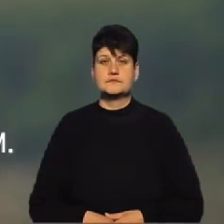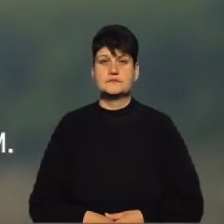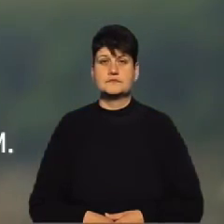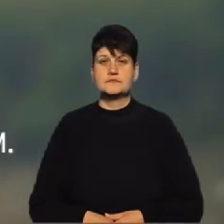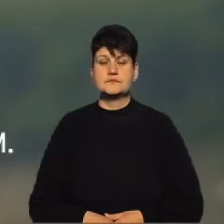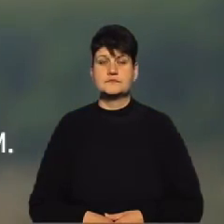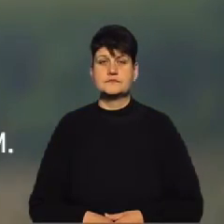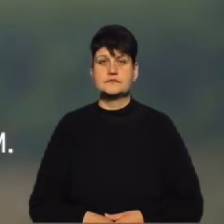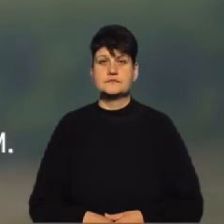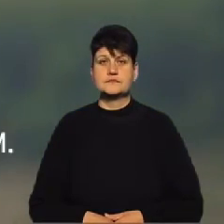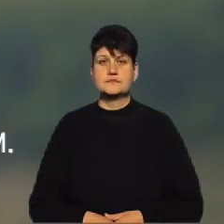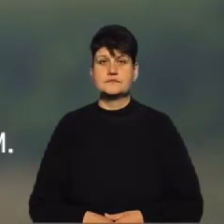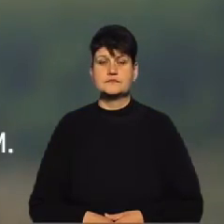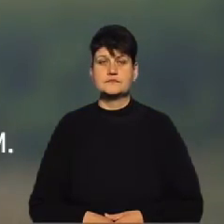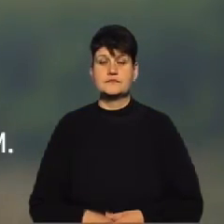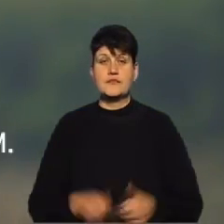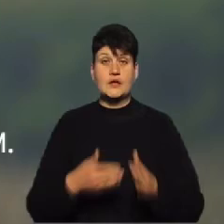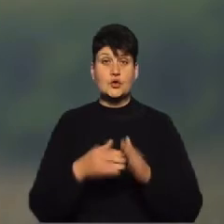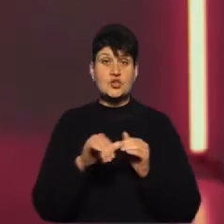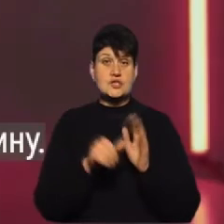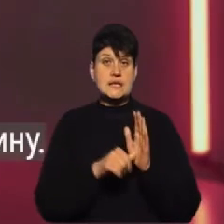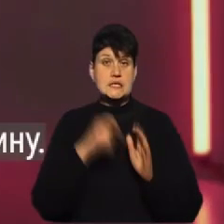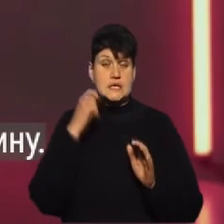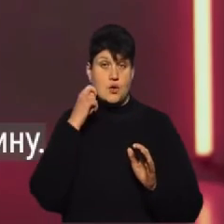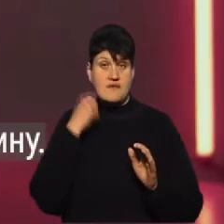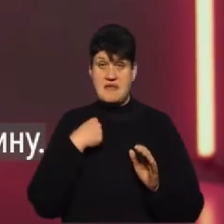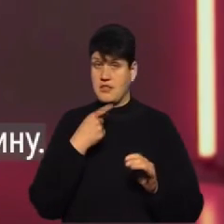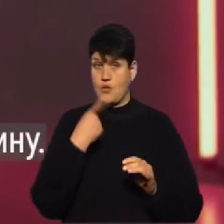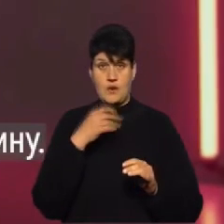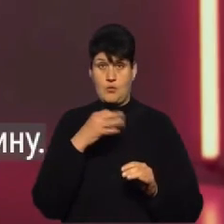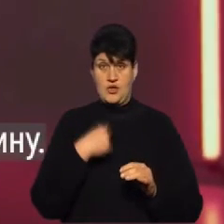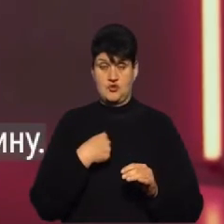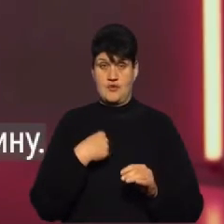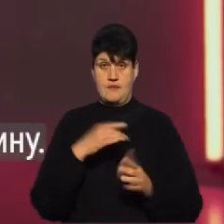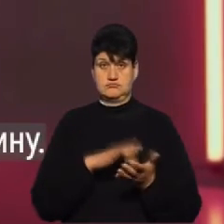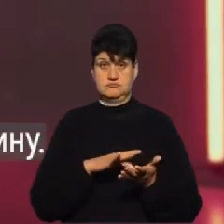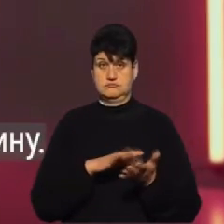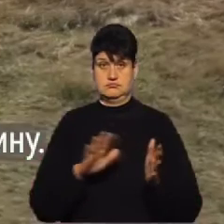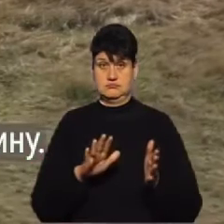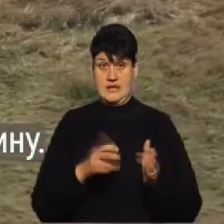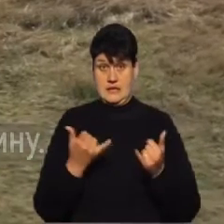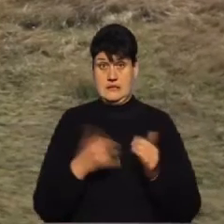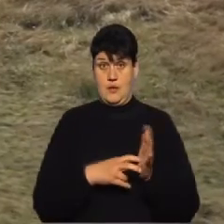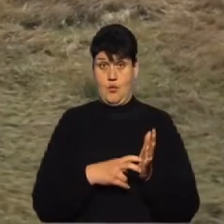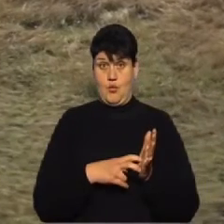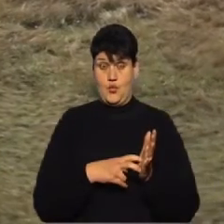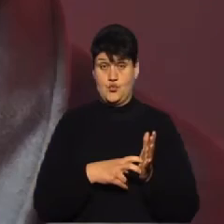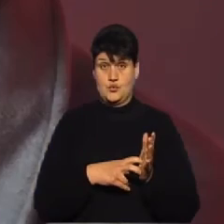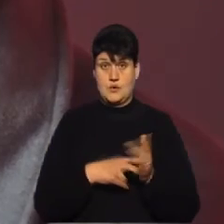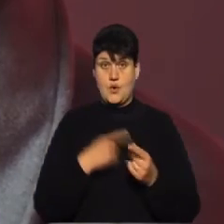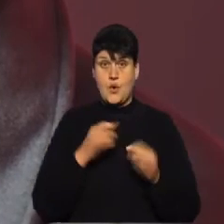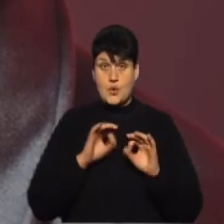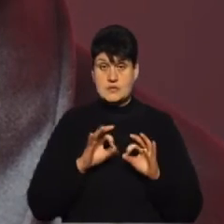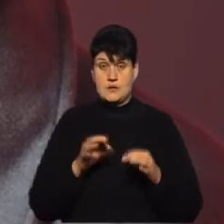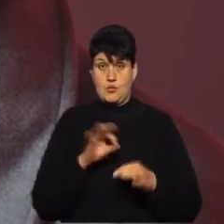До 16 десь років я не говорив про те, що я ром. Я досі боюся інколи розповідати про свою родину.